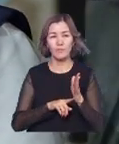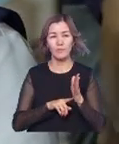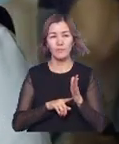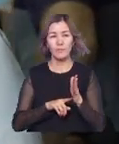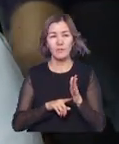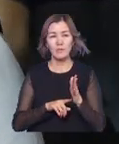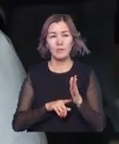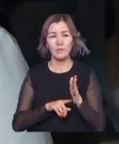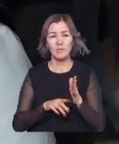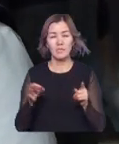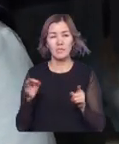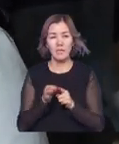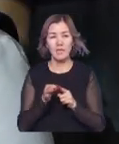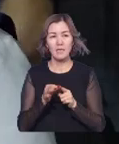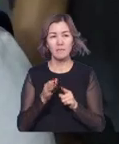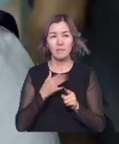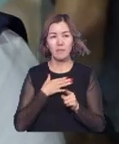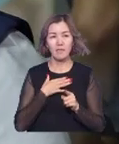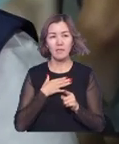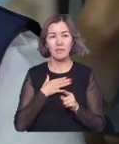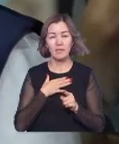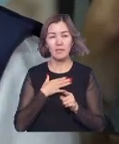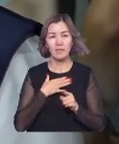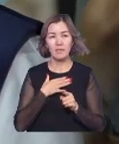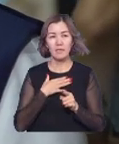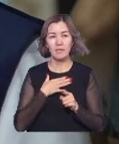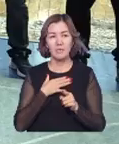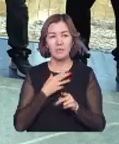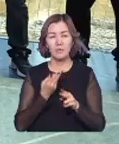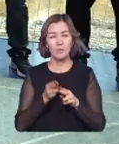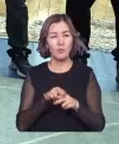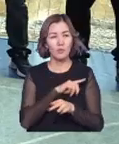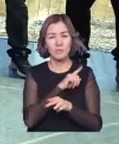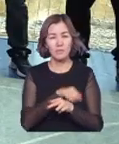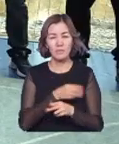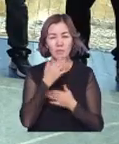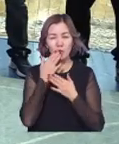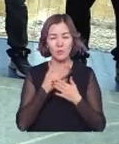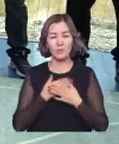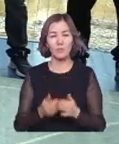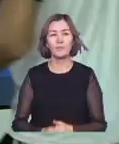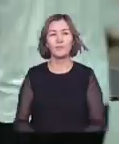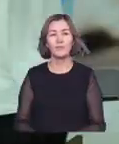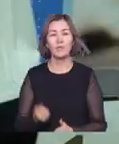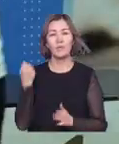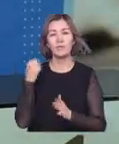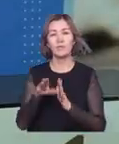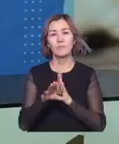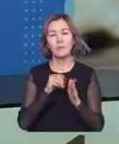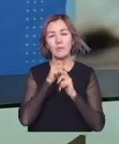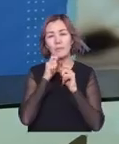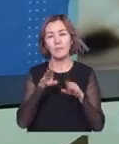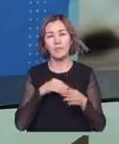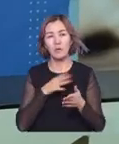атуды мақсат тұтып, менің әлемім болып кеткен ғой айтқанда өзімнің. Жарыс соңында үздіктер анықталып, марапаттау шарасы